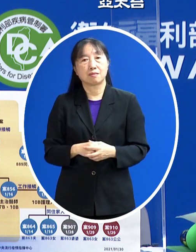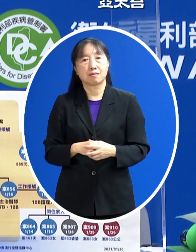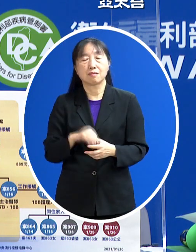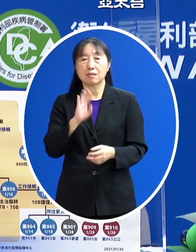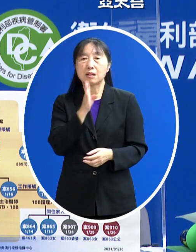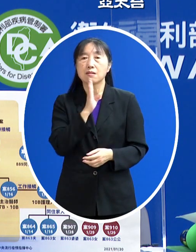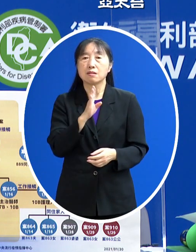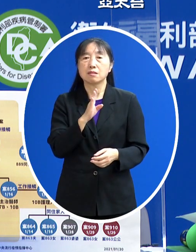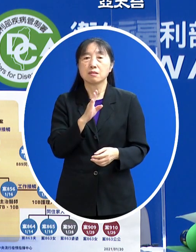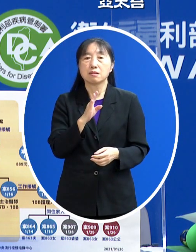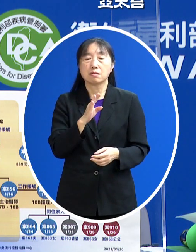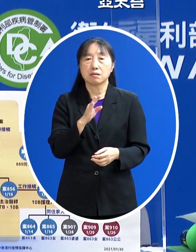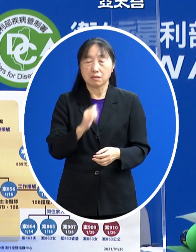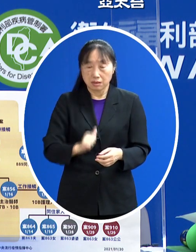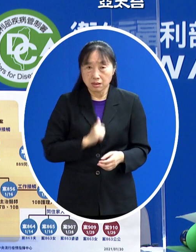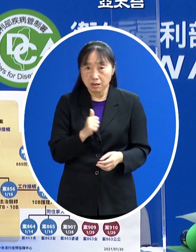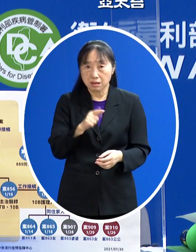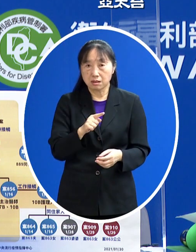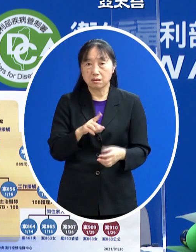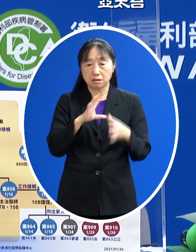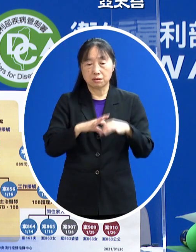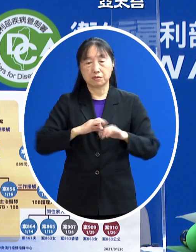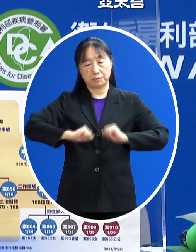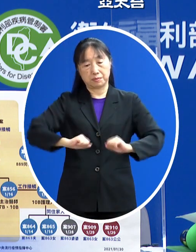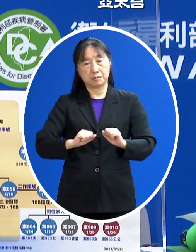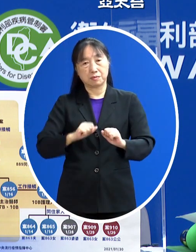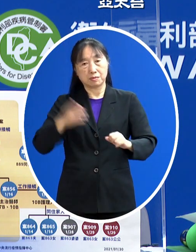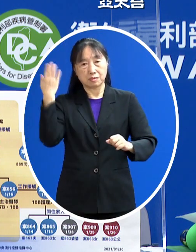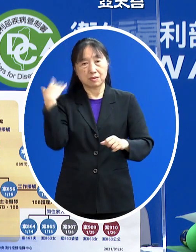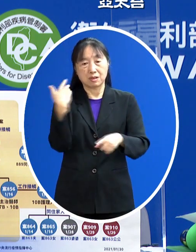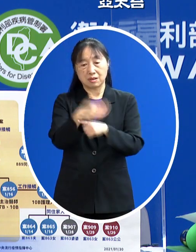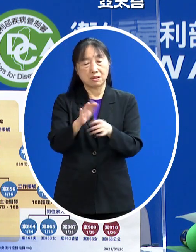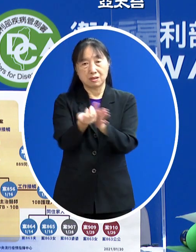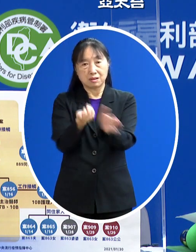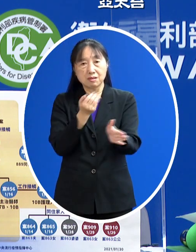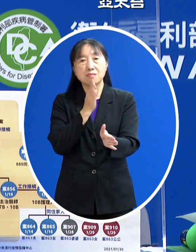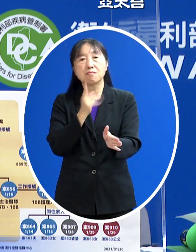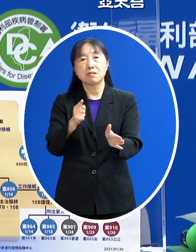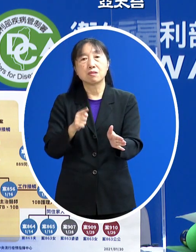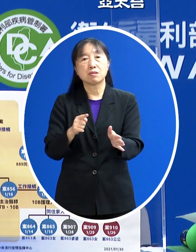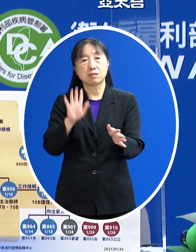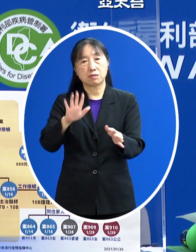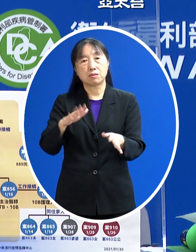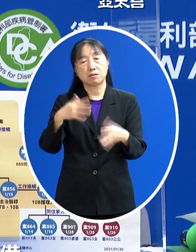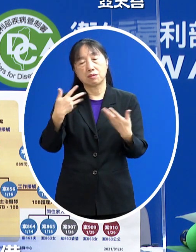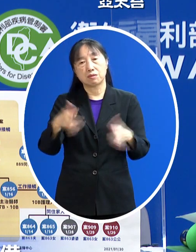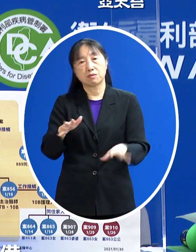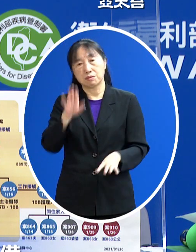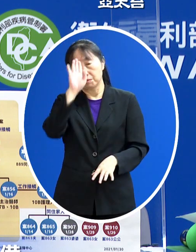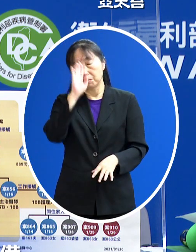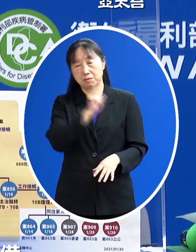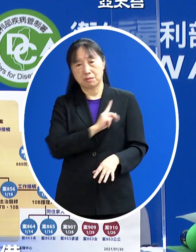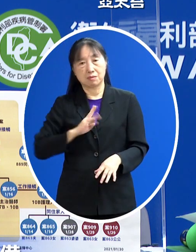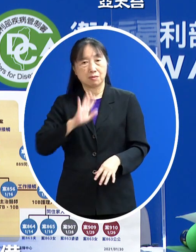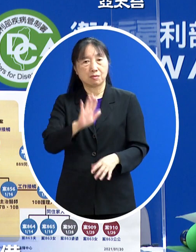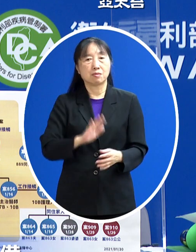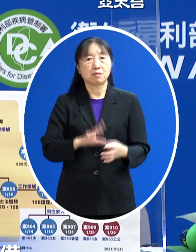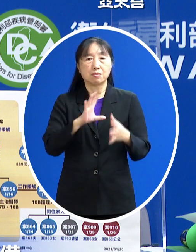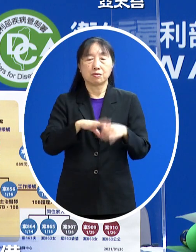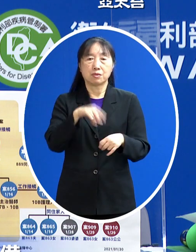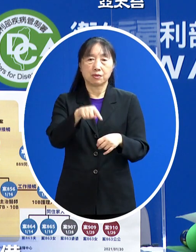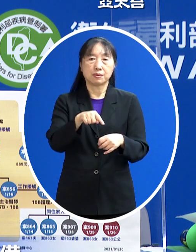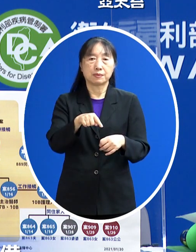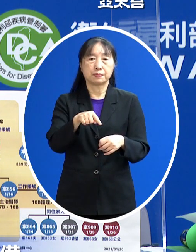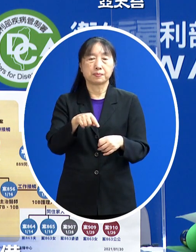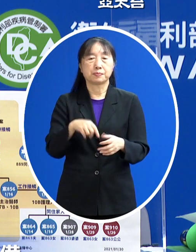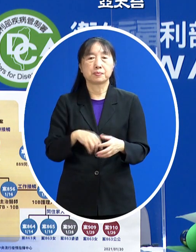的背景的因素是因为他身体有 多重的相关的一些疾病在，那所以他们心里大概有这